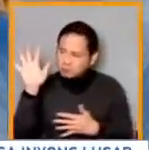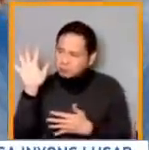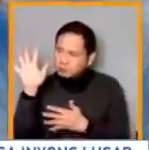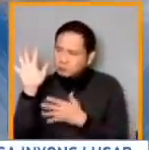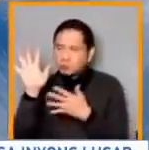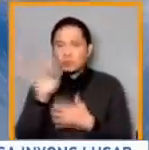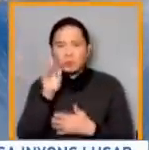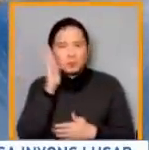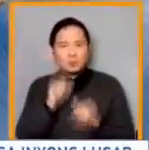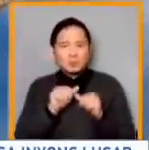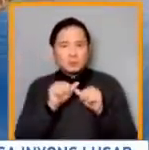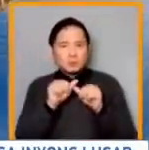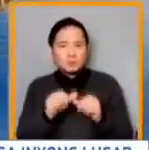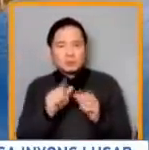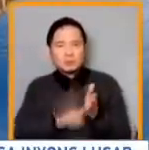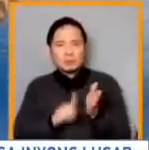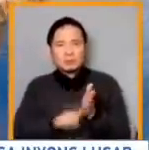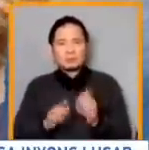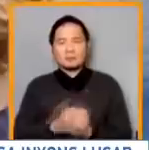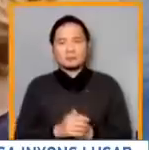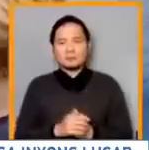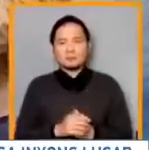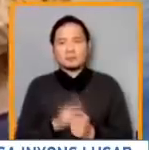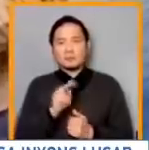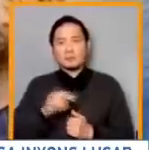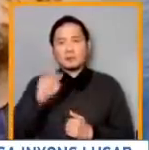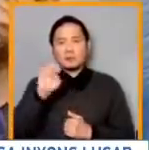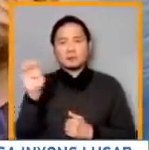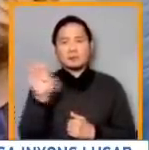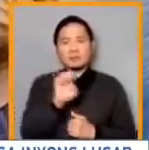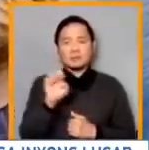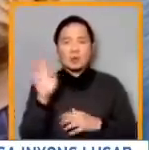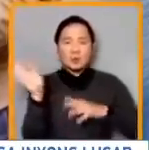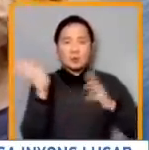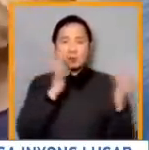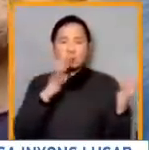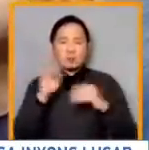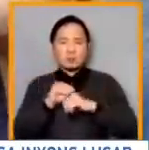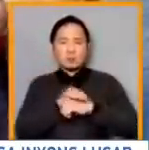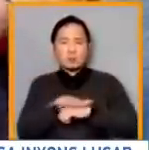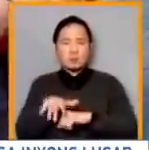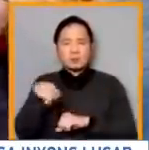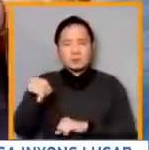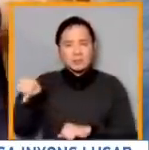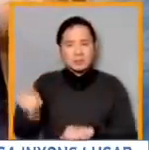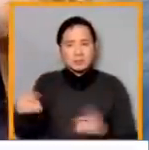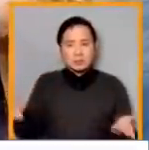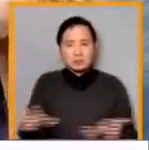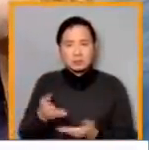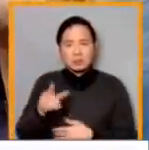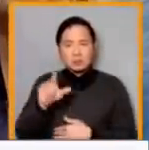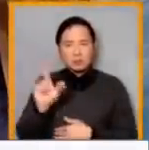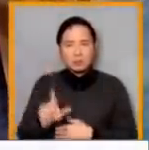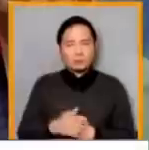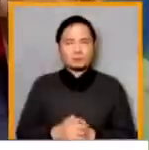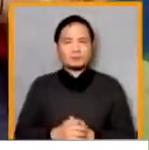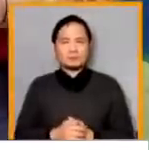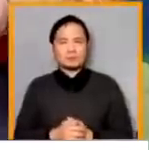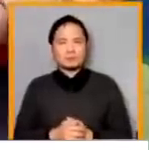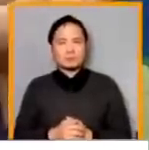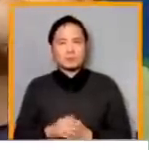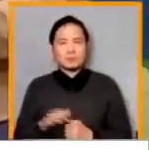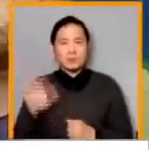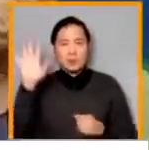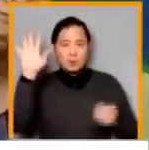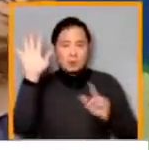yan. Northeasterly wind flow naman ang nakakapekto ngayon dito sa Luzon ayon sa PAGASA. At dahil sa nasabing LTA, ito po, umaga